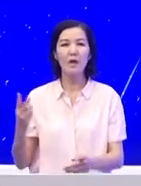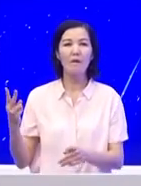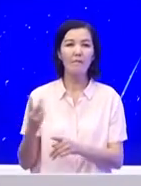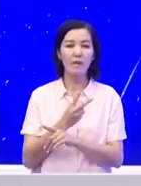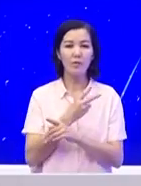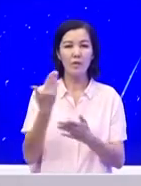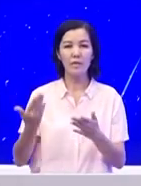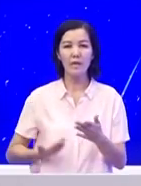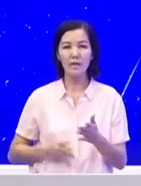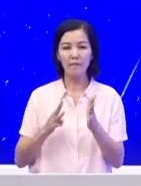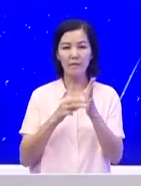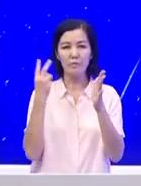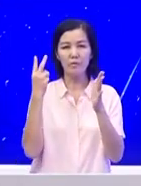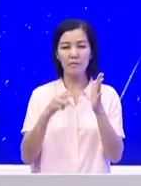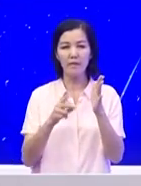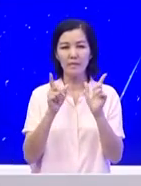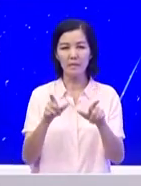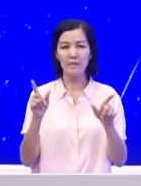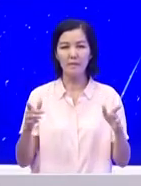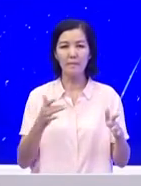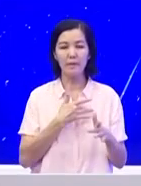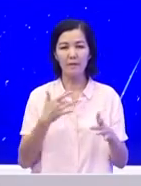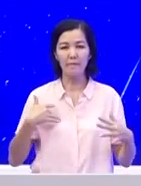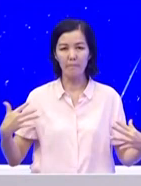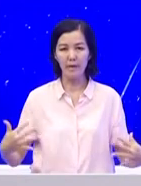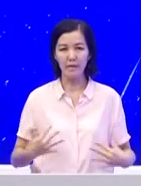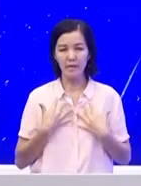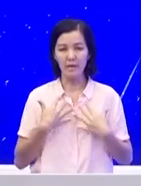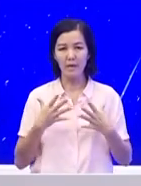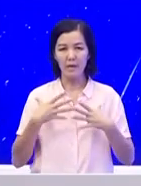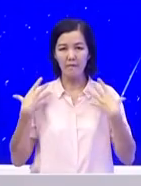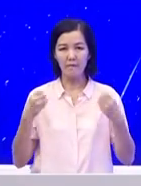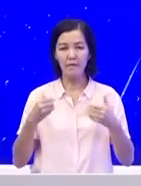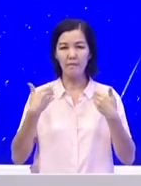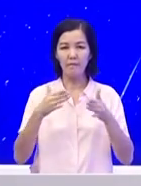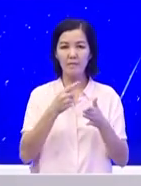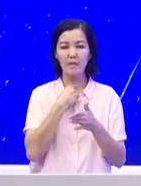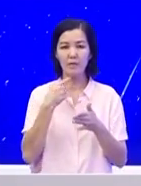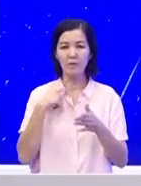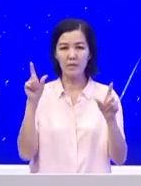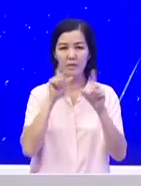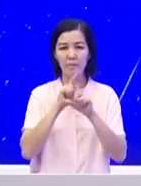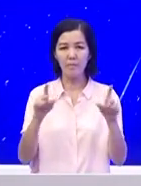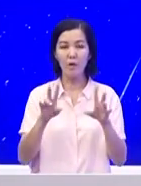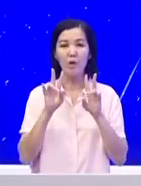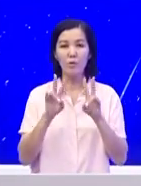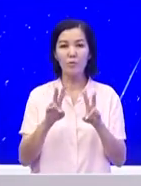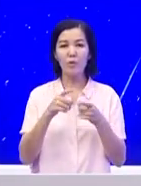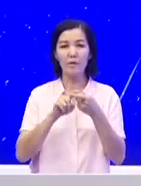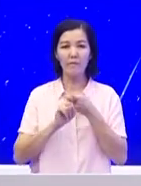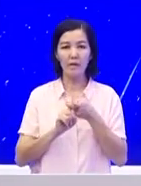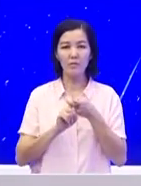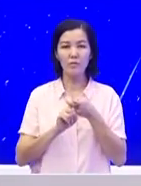Второе дыхание. 820 пациентов с пневмонией выздоровели и выписались из талдыкурганских больниц. Однако в инфекционные и